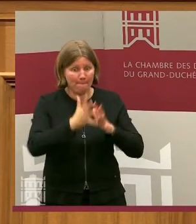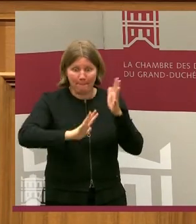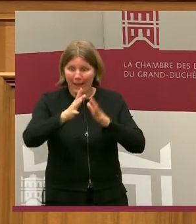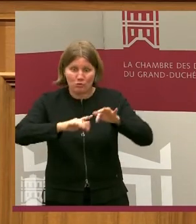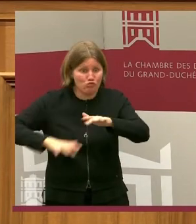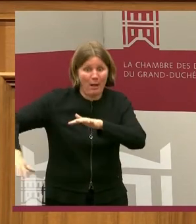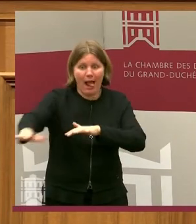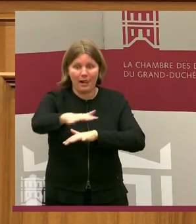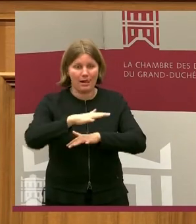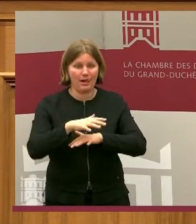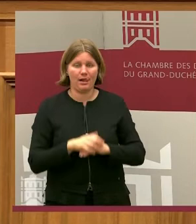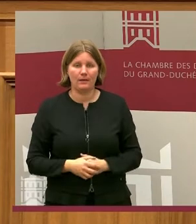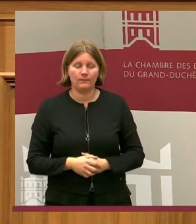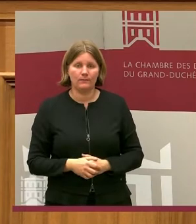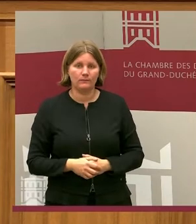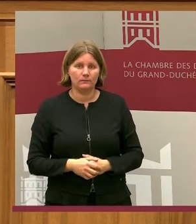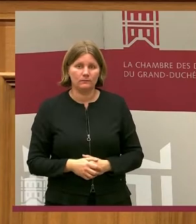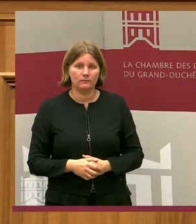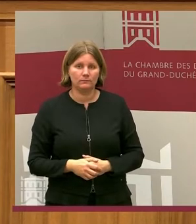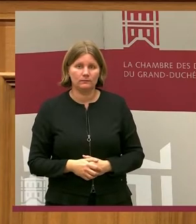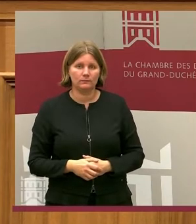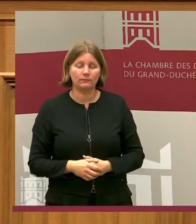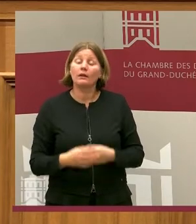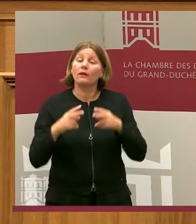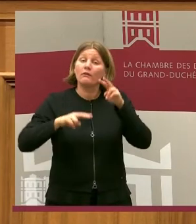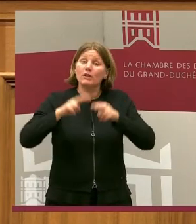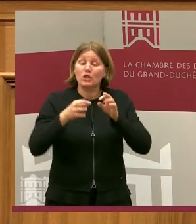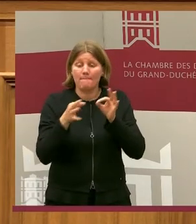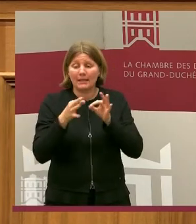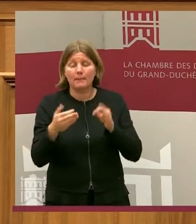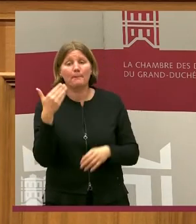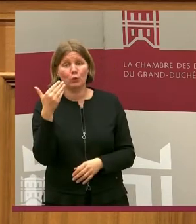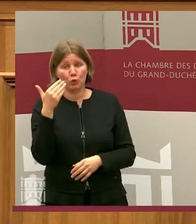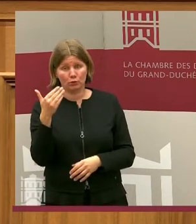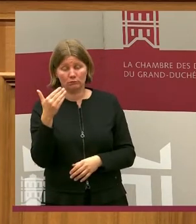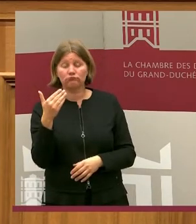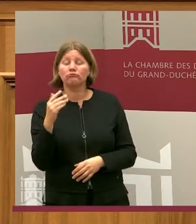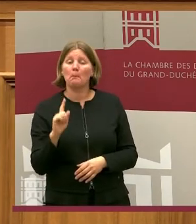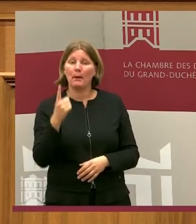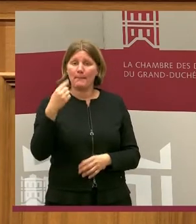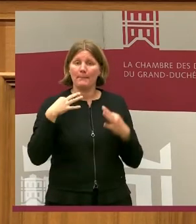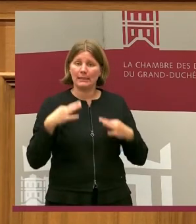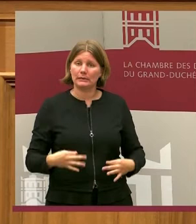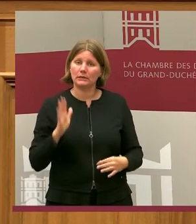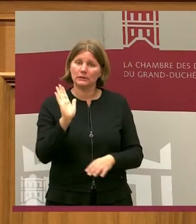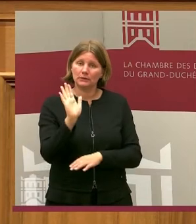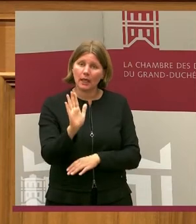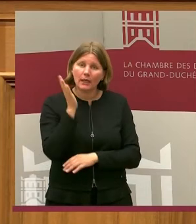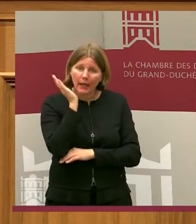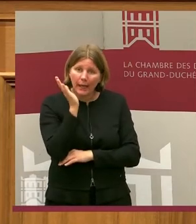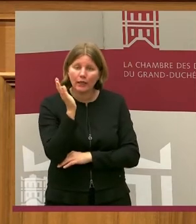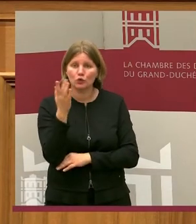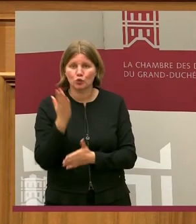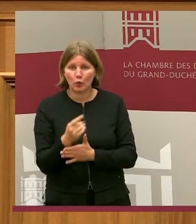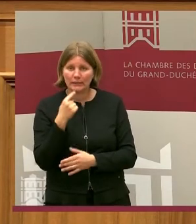allen Seiten. Wir begrüßen verschiedene Mesuren, die am Kader vom Premier singeriert angekündigt wurden. Sie sind zumindest